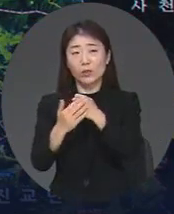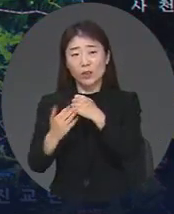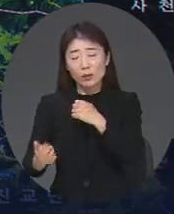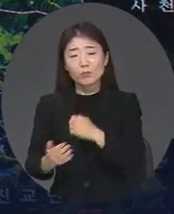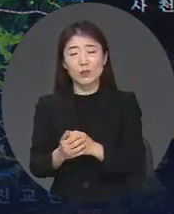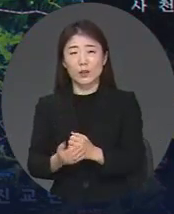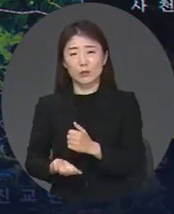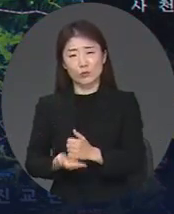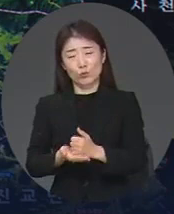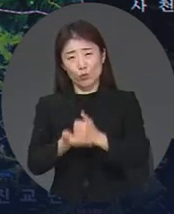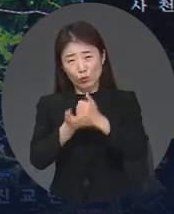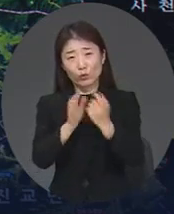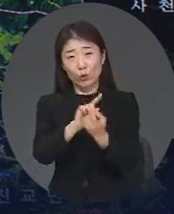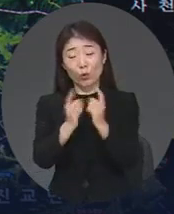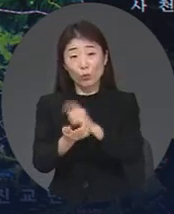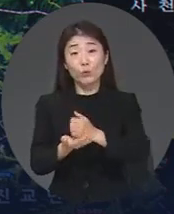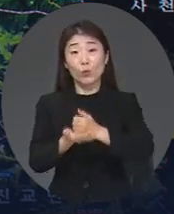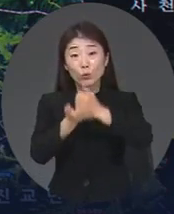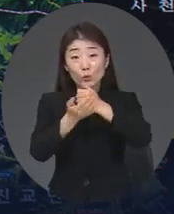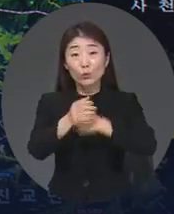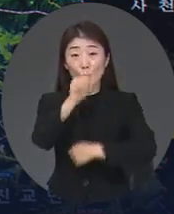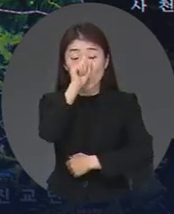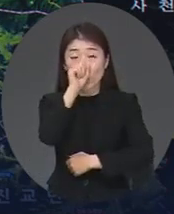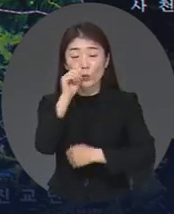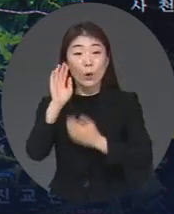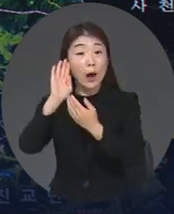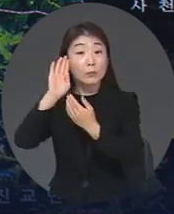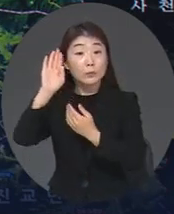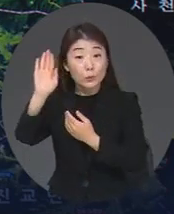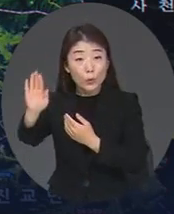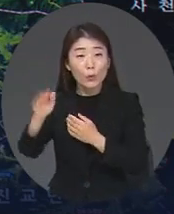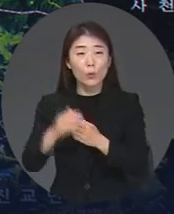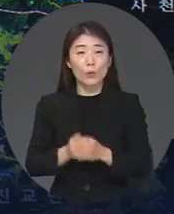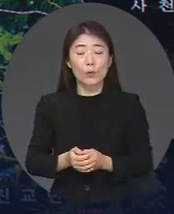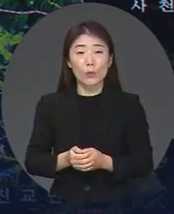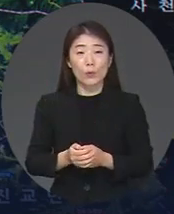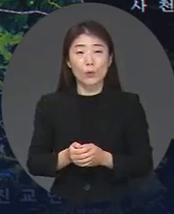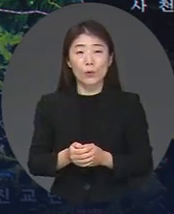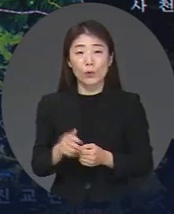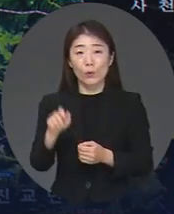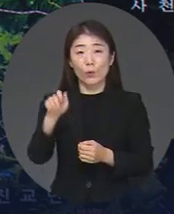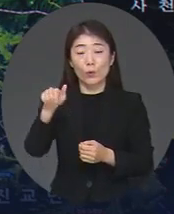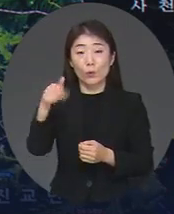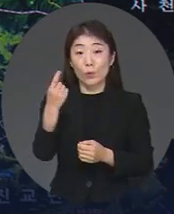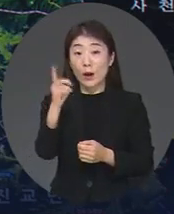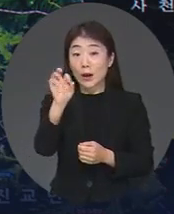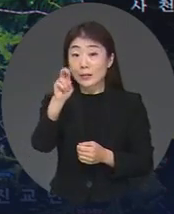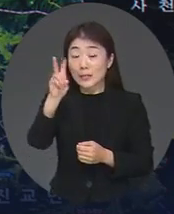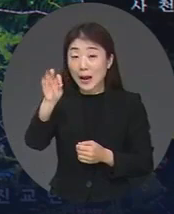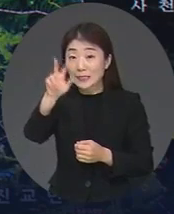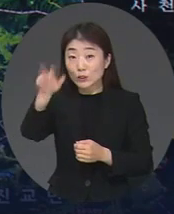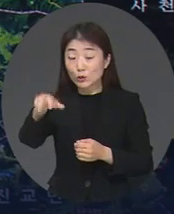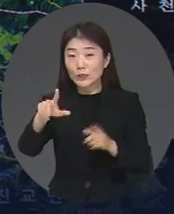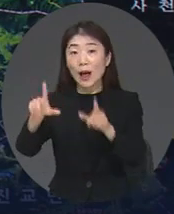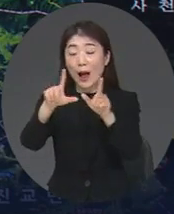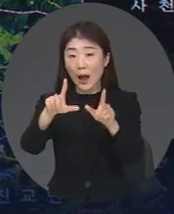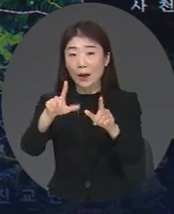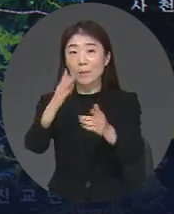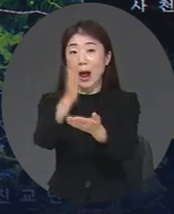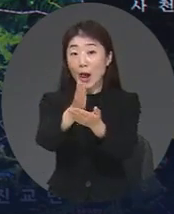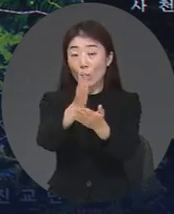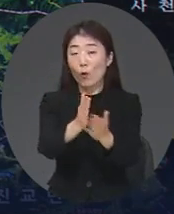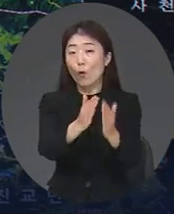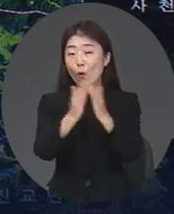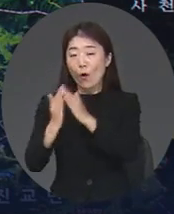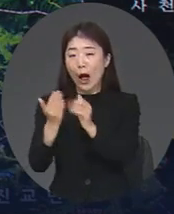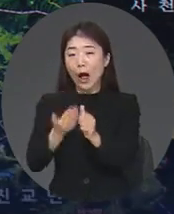않을 수가 없습니다. 존중을 하되 향후에 광양이나 진주에 거주할 것이 아니라 하동 군민의